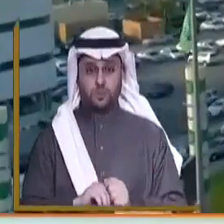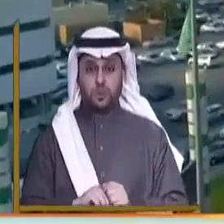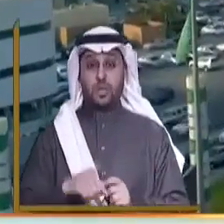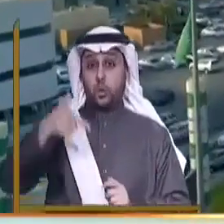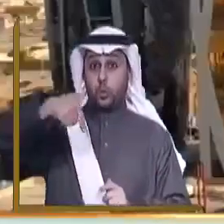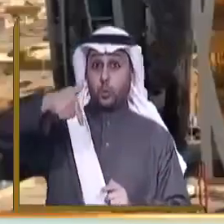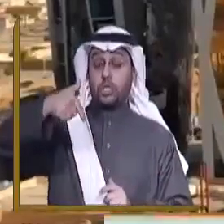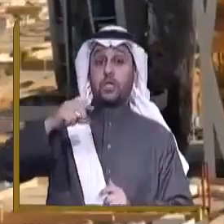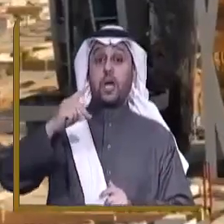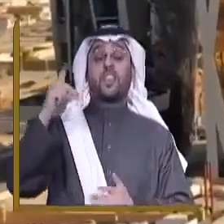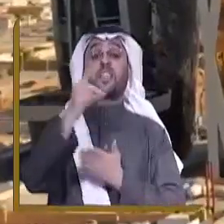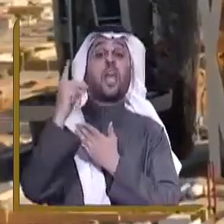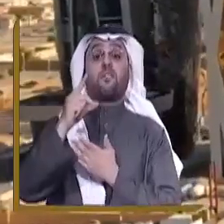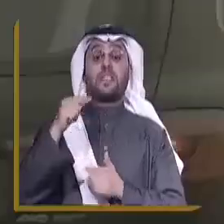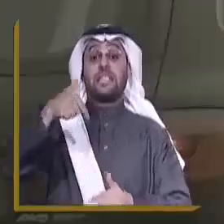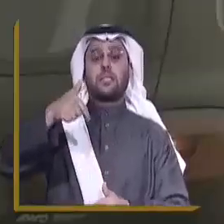درجات